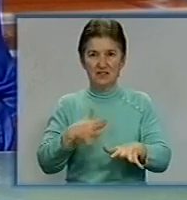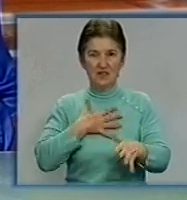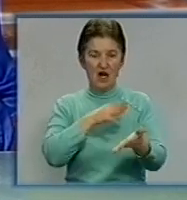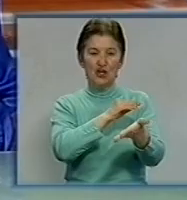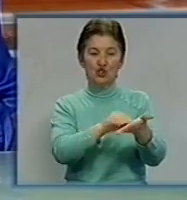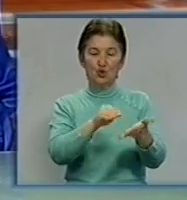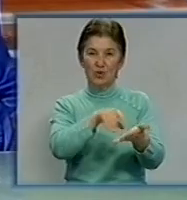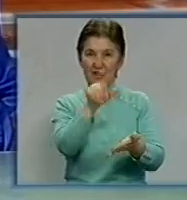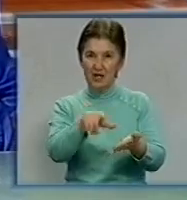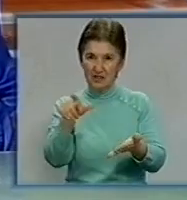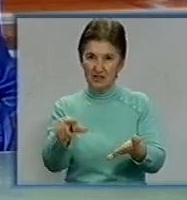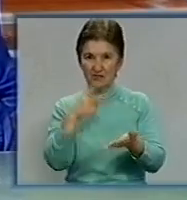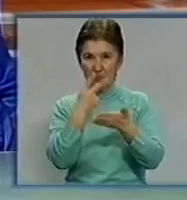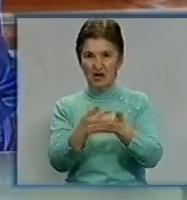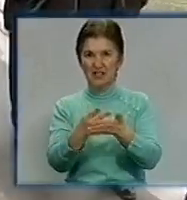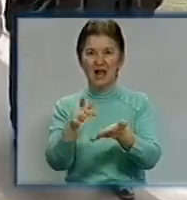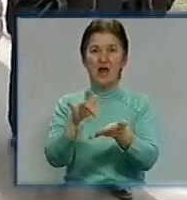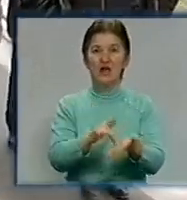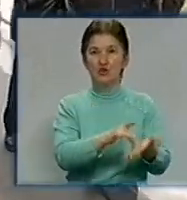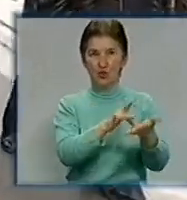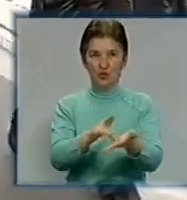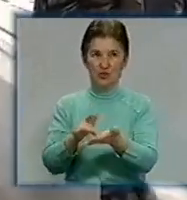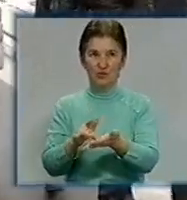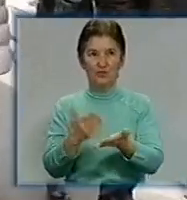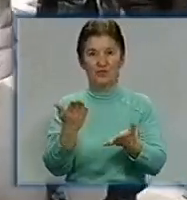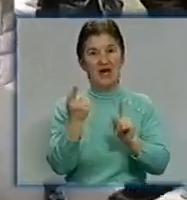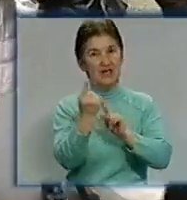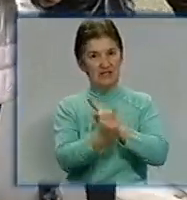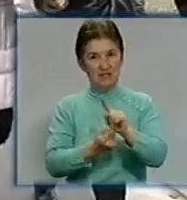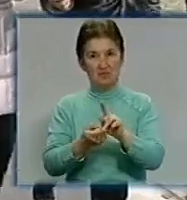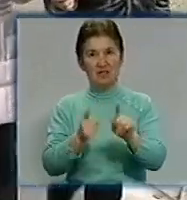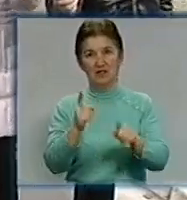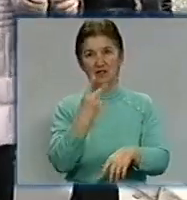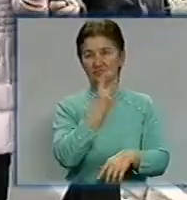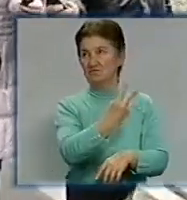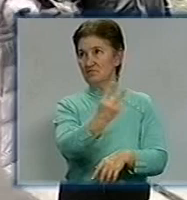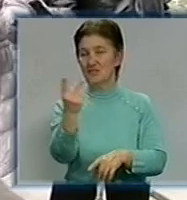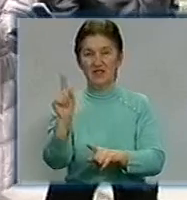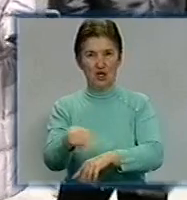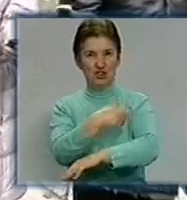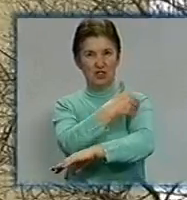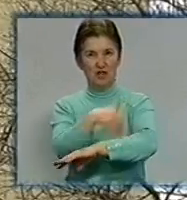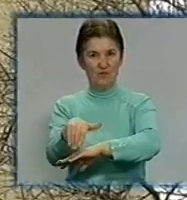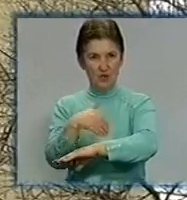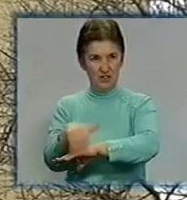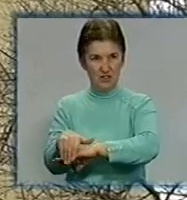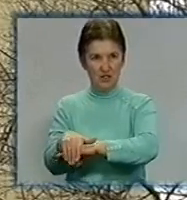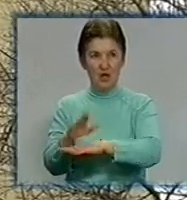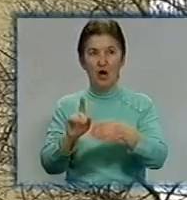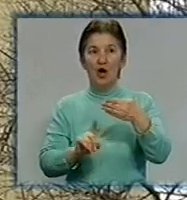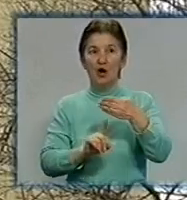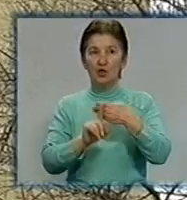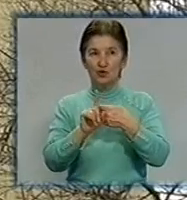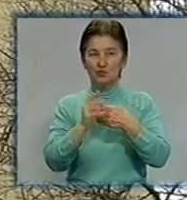побачене розкаже Ольга Склірук. Зміни очевидні ще з надвору, хвалиться керівник обласної лікарні Лариса Андреєва. Розпочато